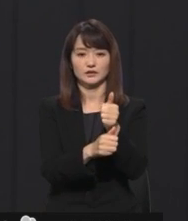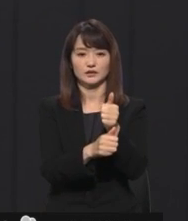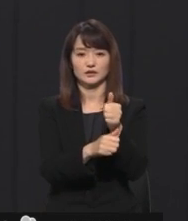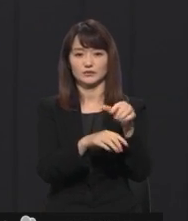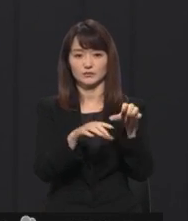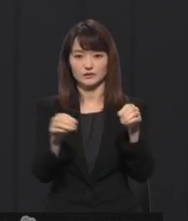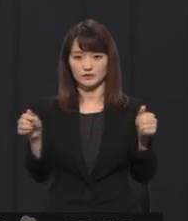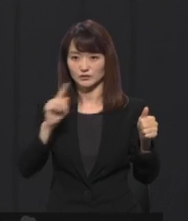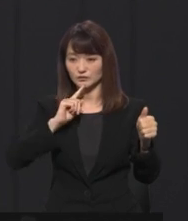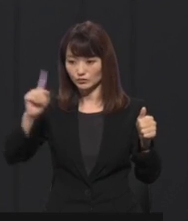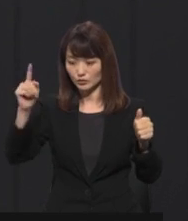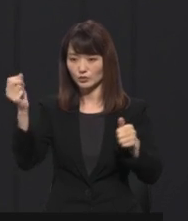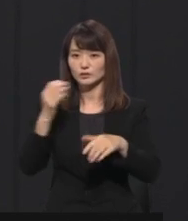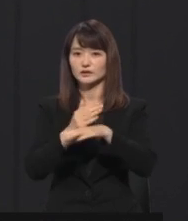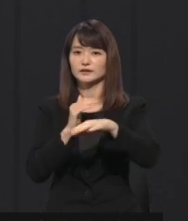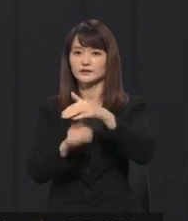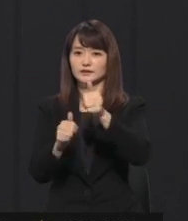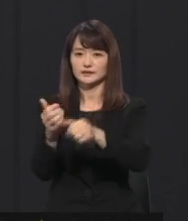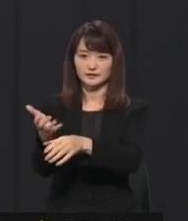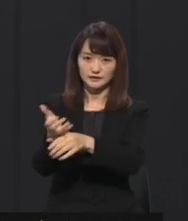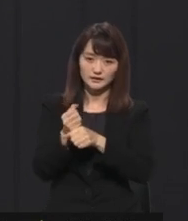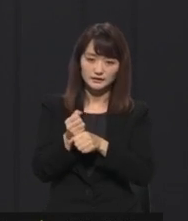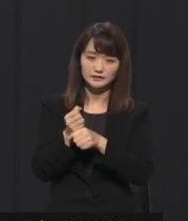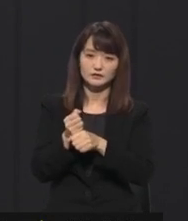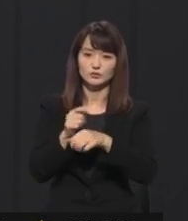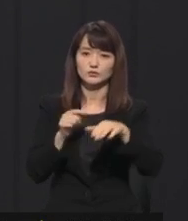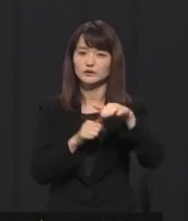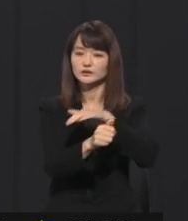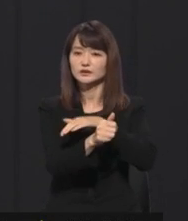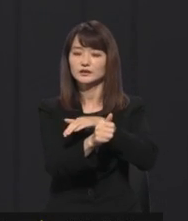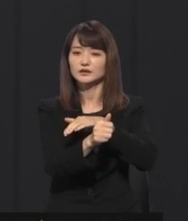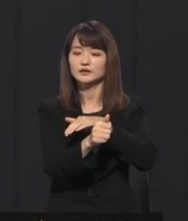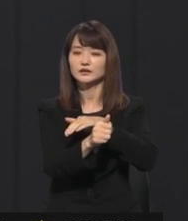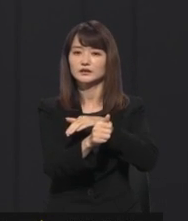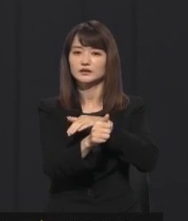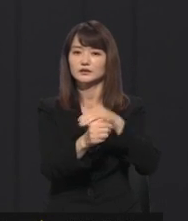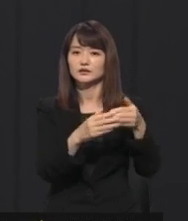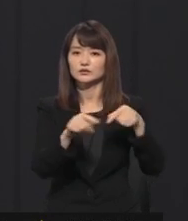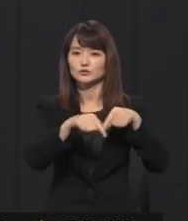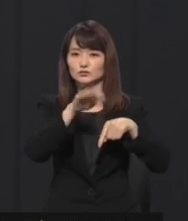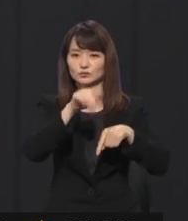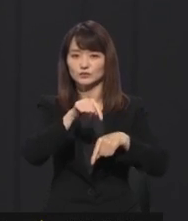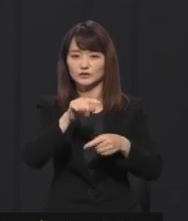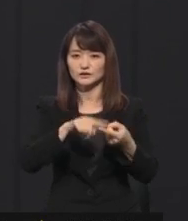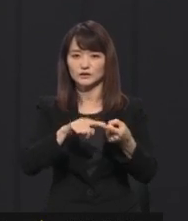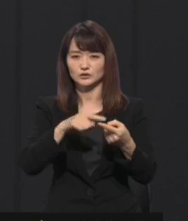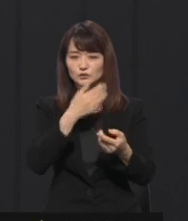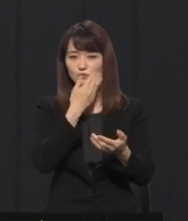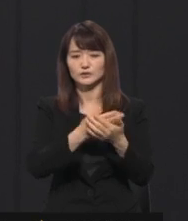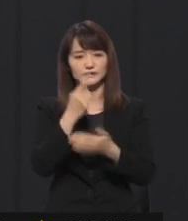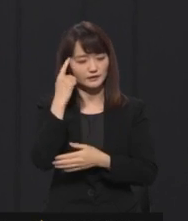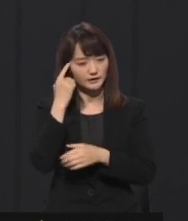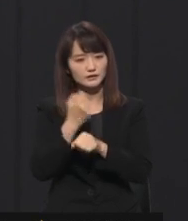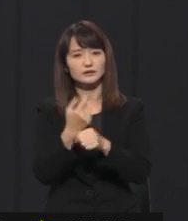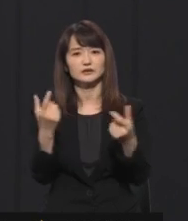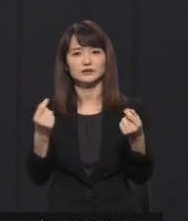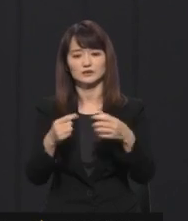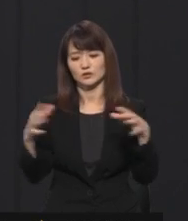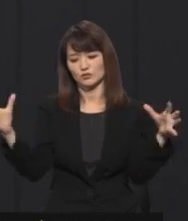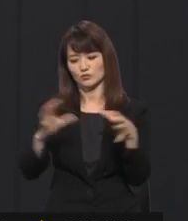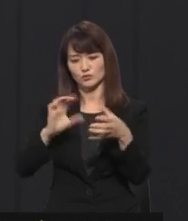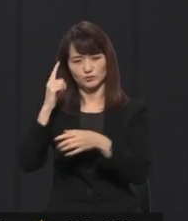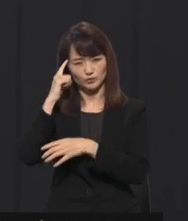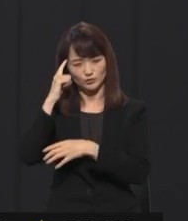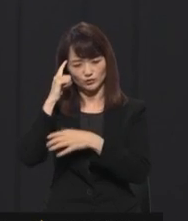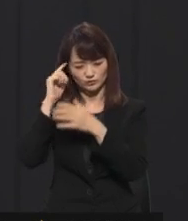않는다 원내 의원들 생각에는 아마 한편에는 이것이 가장 또 중요하게 느껴질 거에요 그래서 굉장히 복잡한 연차 해가 되지 않을까 생각합니다 예